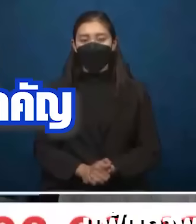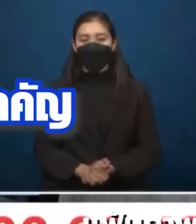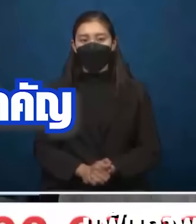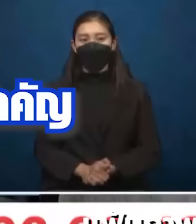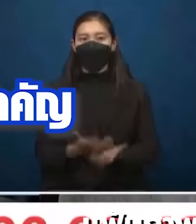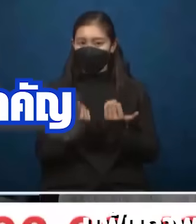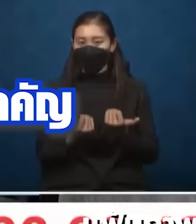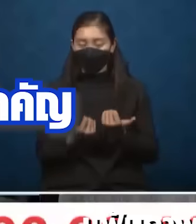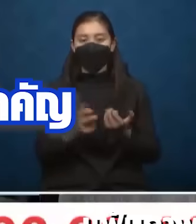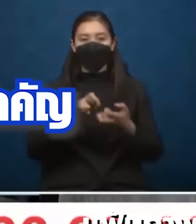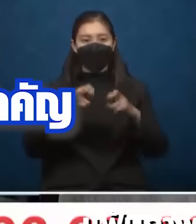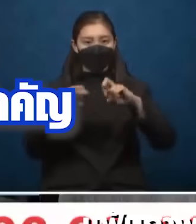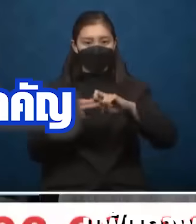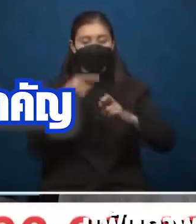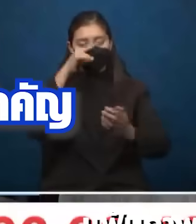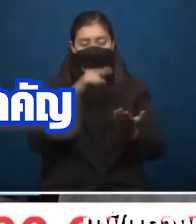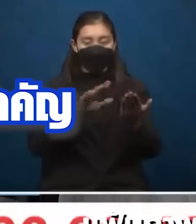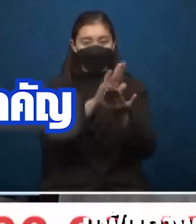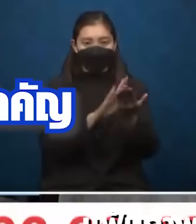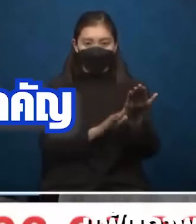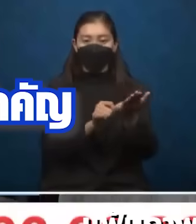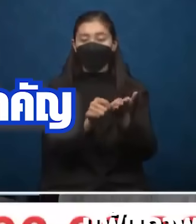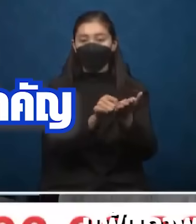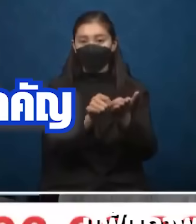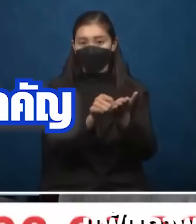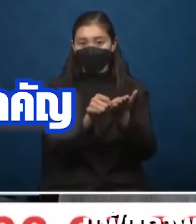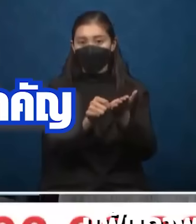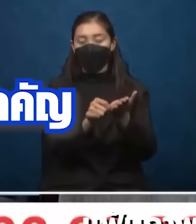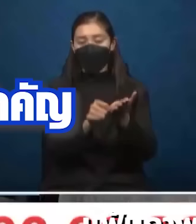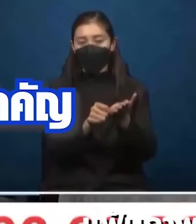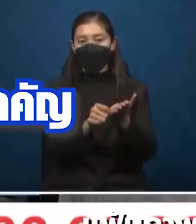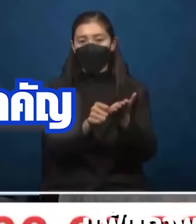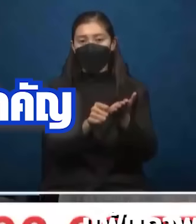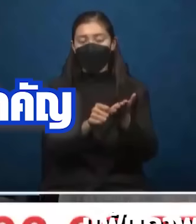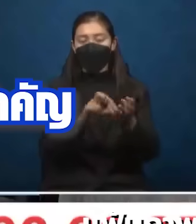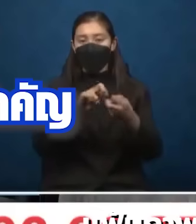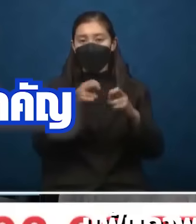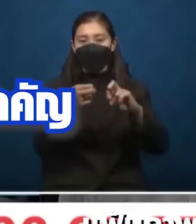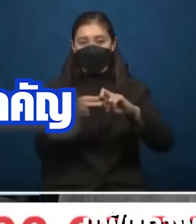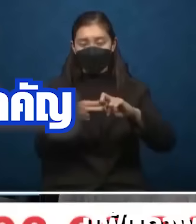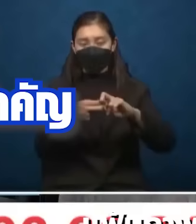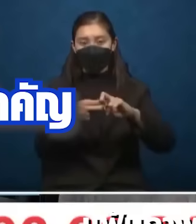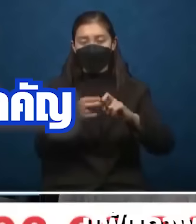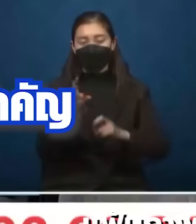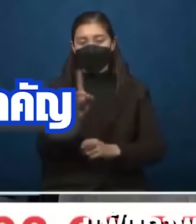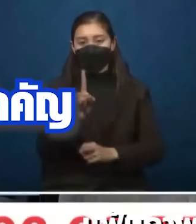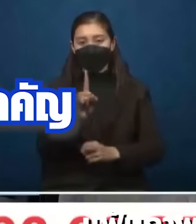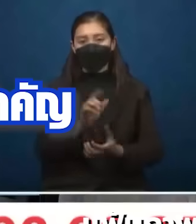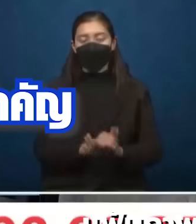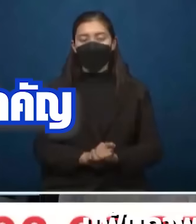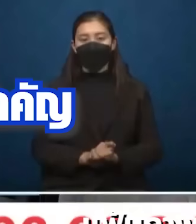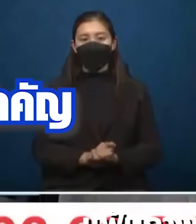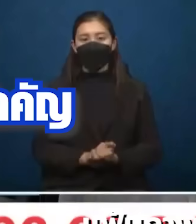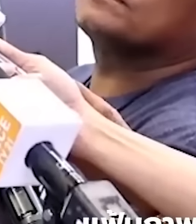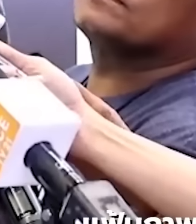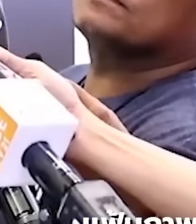ำประเทศต้องเป็นผู้นำพาองคาพยพของประเทศเรื่องจริยธรรมความซื่อสัตย์จึงเป็นเรื่องส